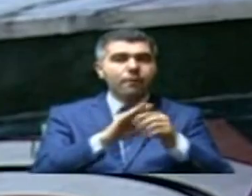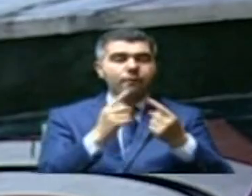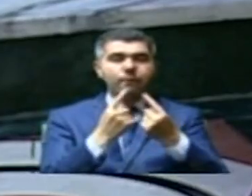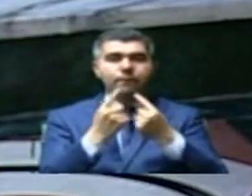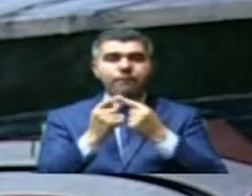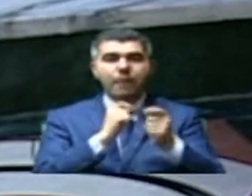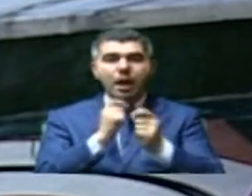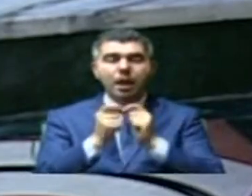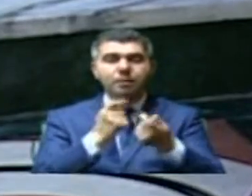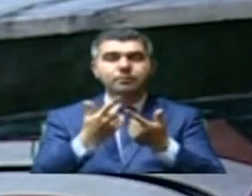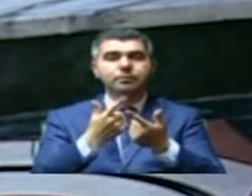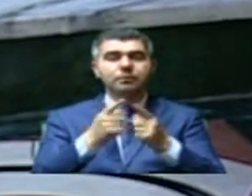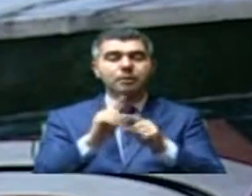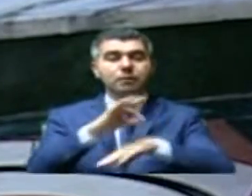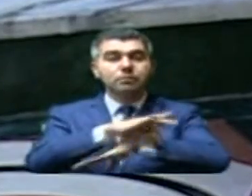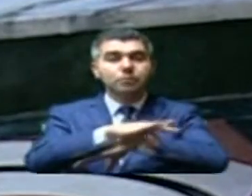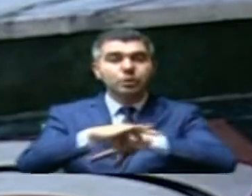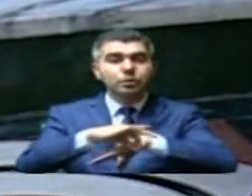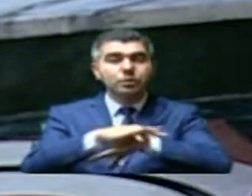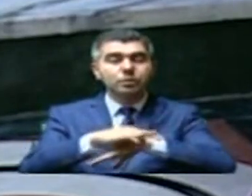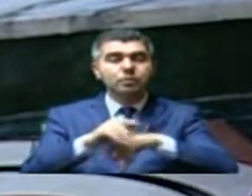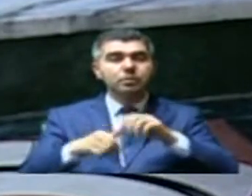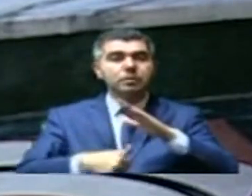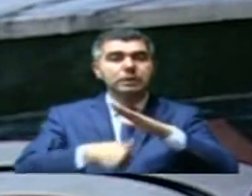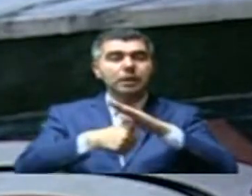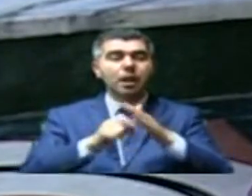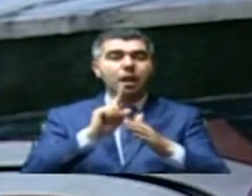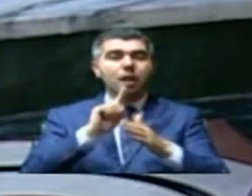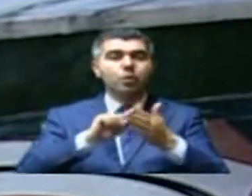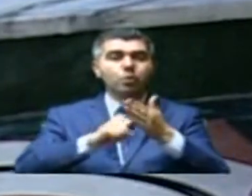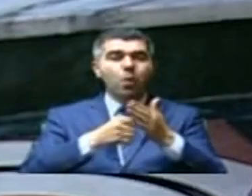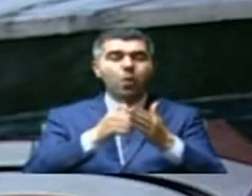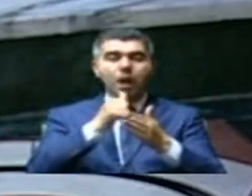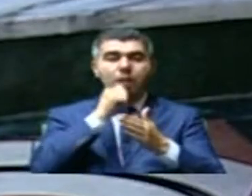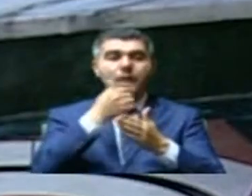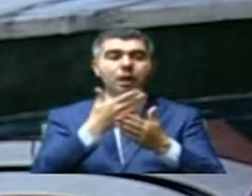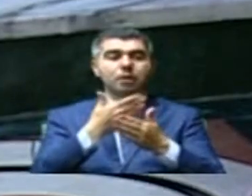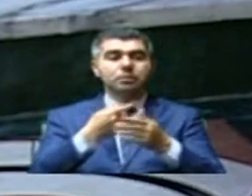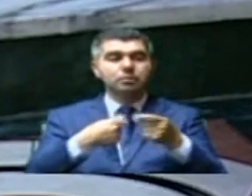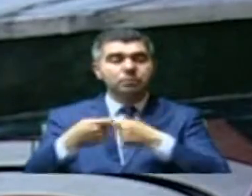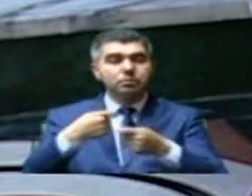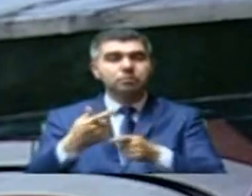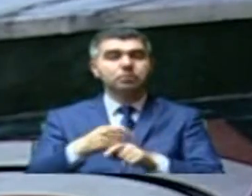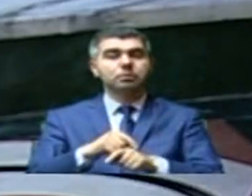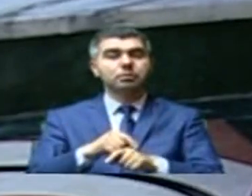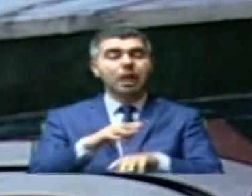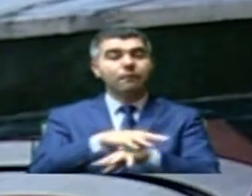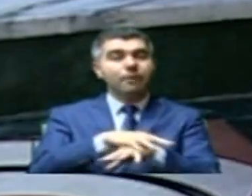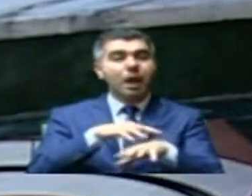المكتب الوطني اللي هو المدير الوطني للكهرباء والماء الصالح اللي هو المدبر الأساسي في هذه العملية مع العمالة